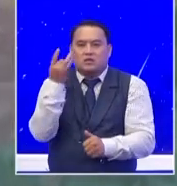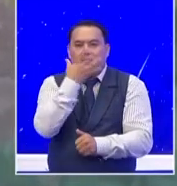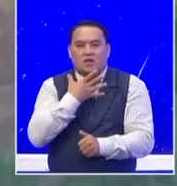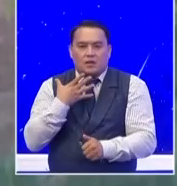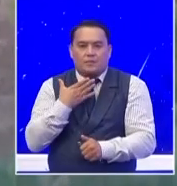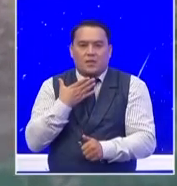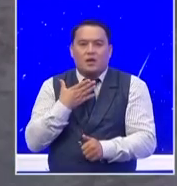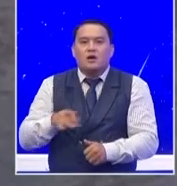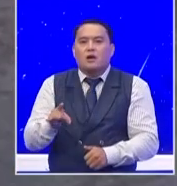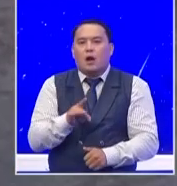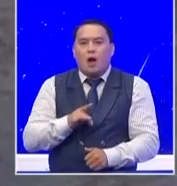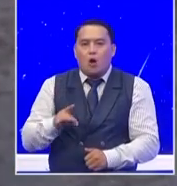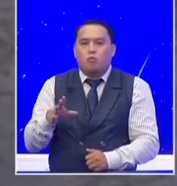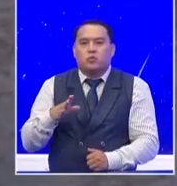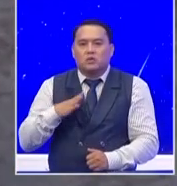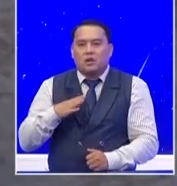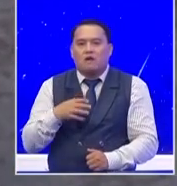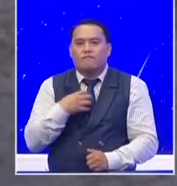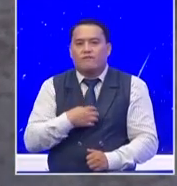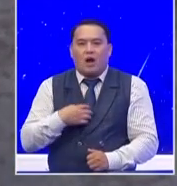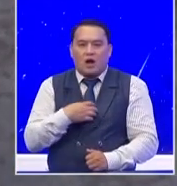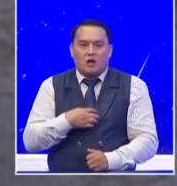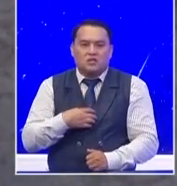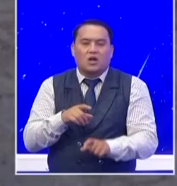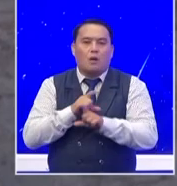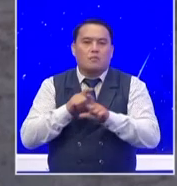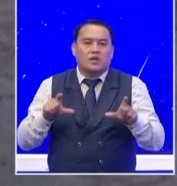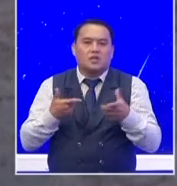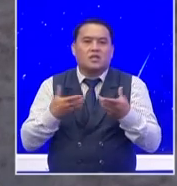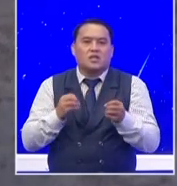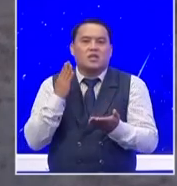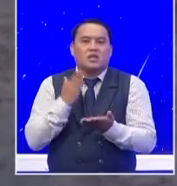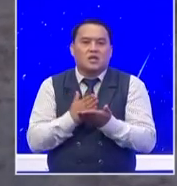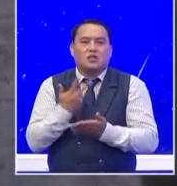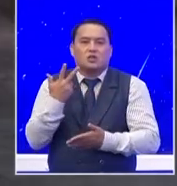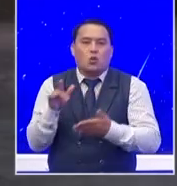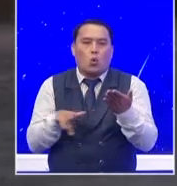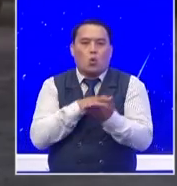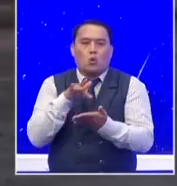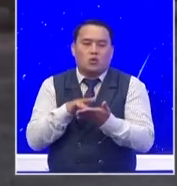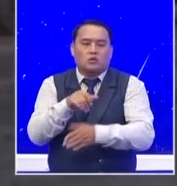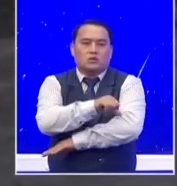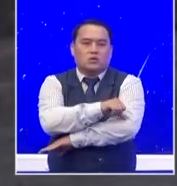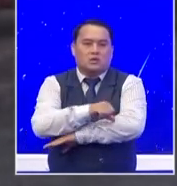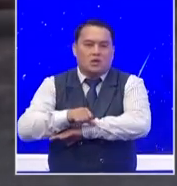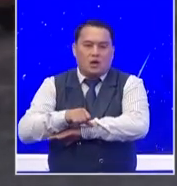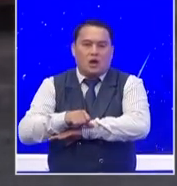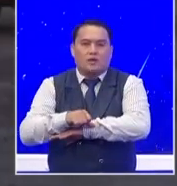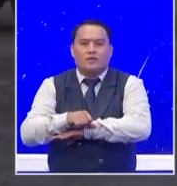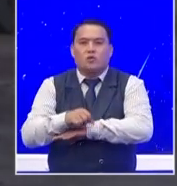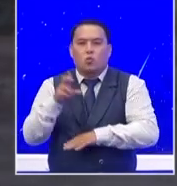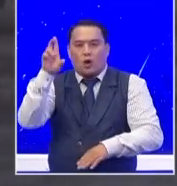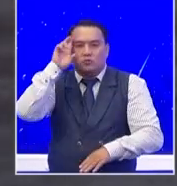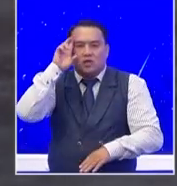страны Ниамея. Район Тилабери – стратегически важное место, где находятся границы 3 стран – Нигера, Мали и